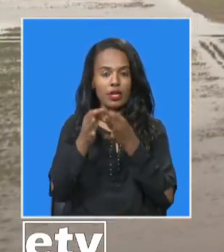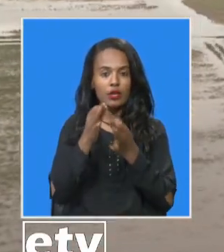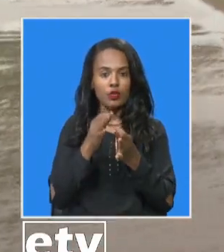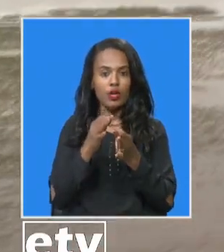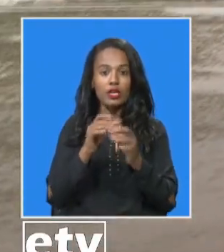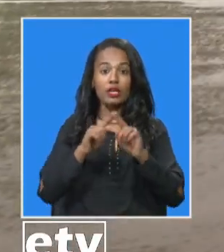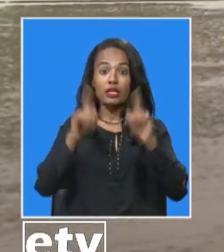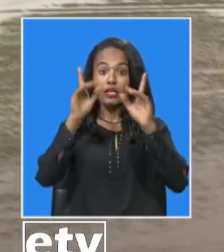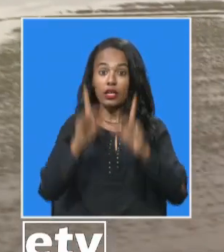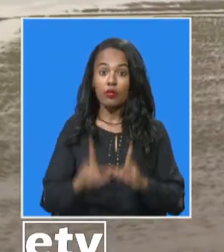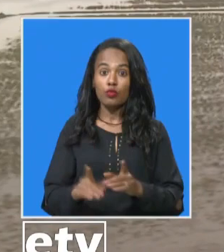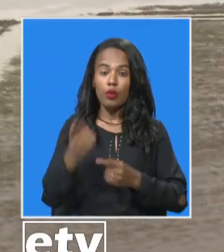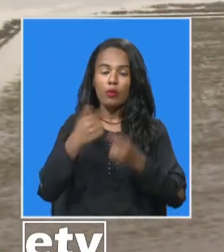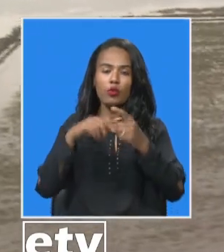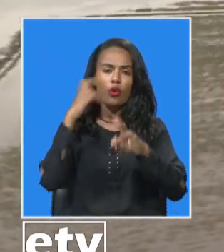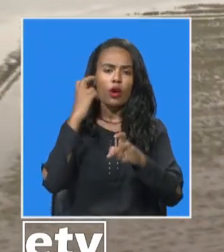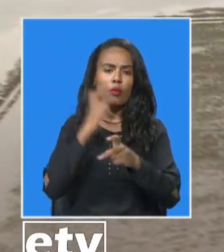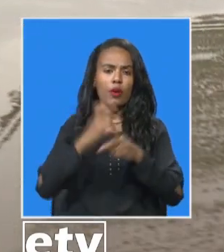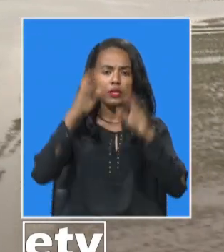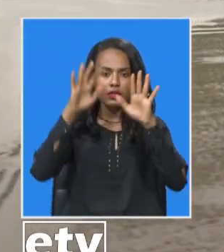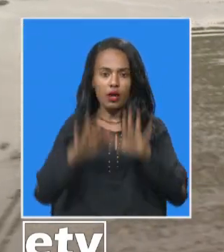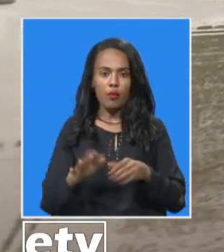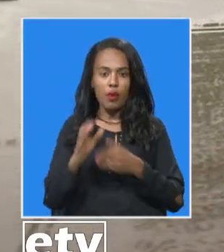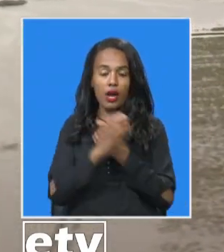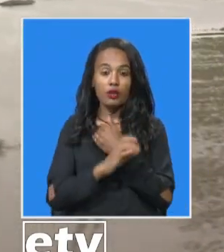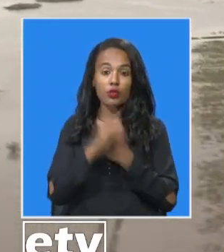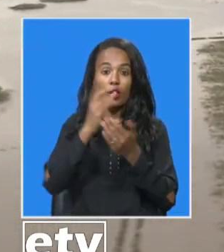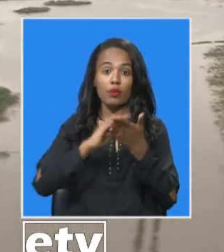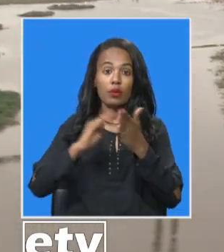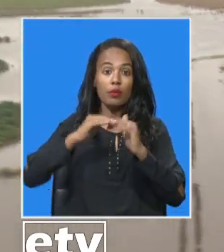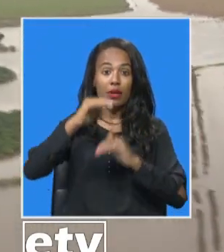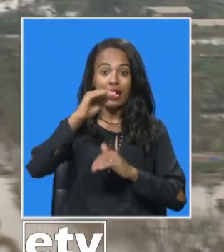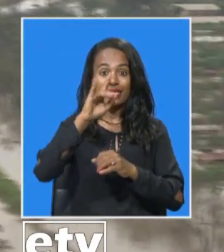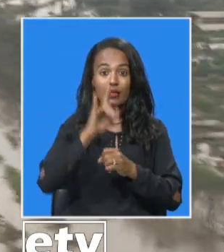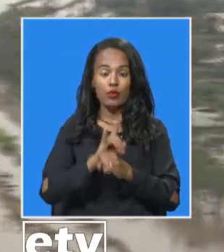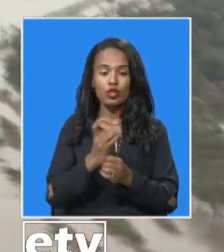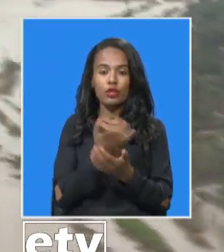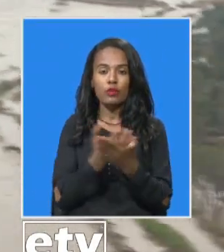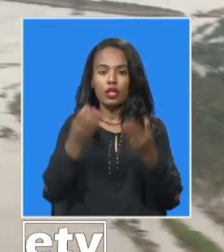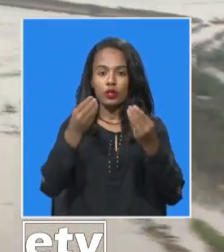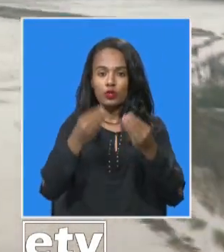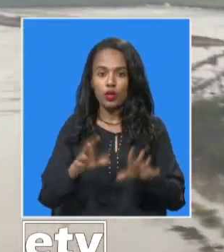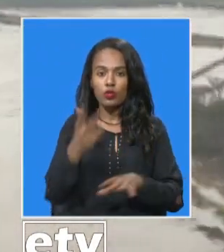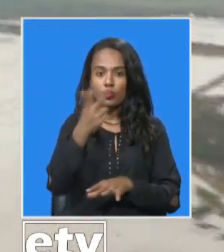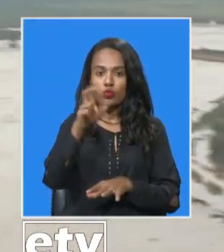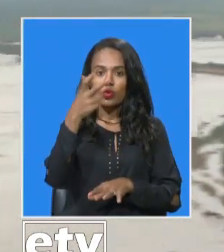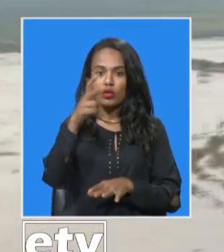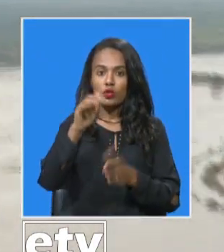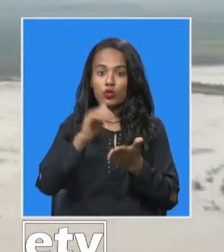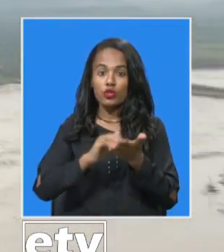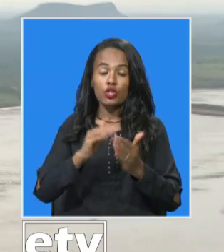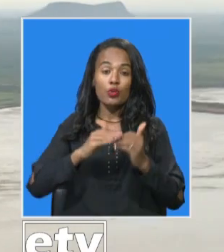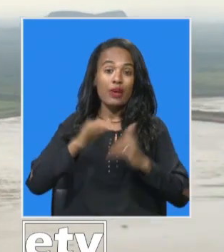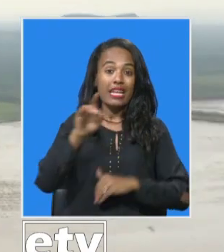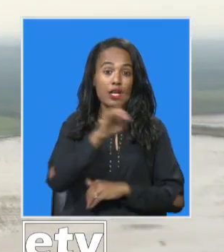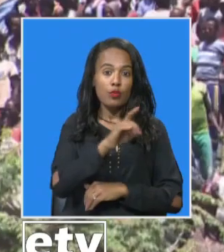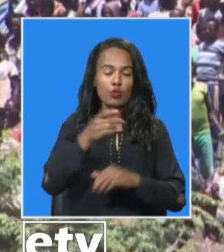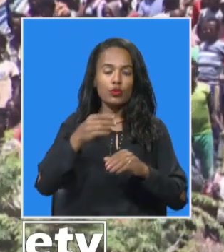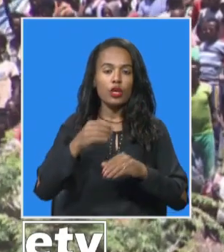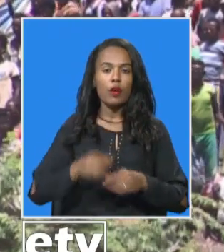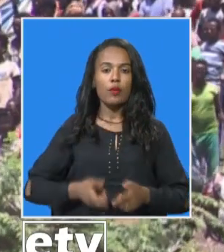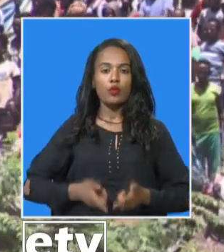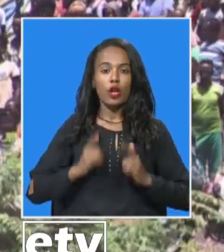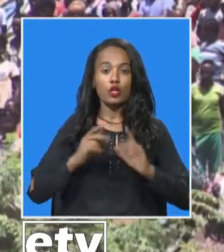ይሁን እንጂ ክረምቱ ባስከተለው ከባድ ዝናብ በአገሪቱ ከአንድ ሚሊዮን በላይ ዜጎች ንብረታቸውን ሲያጡ፣ ከ313,000 በላይ የሚሆኑት ደግሞ